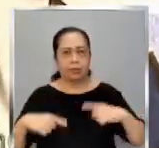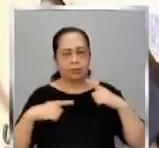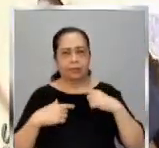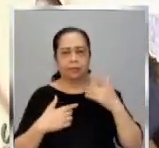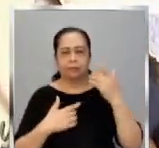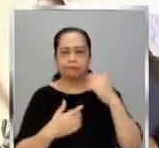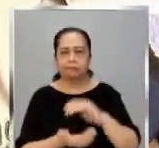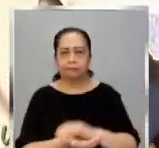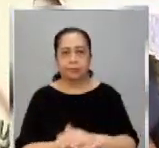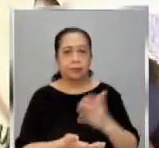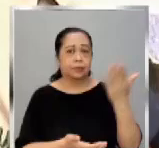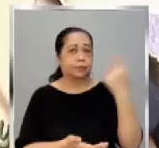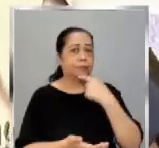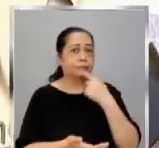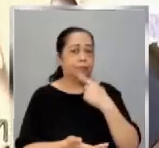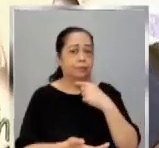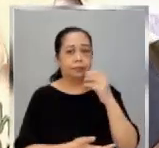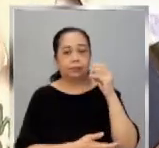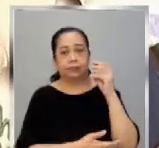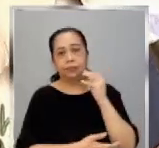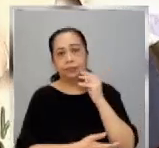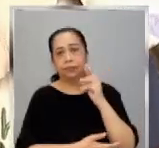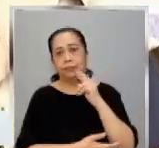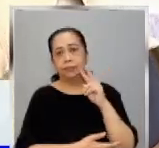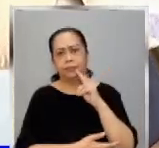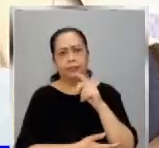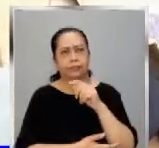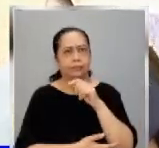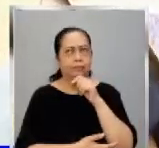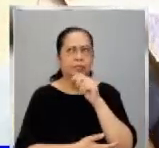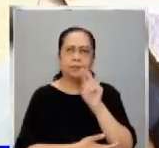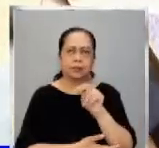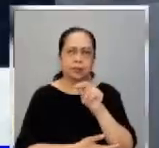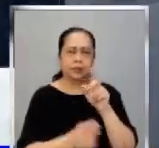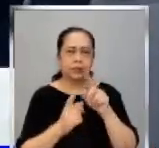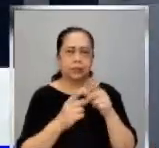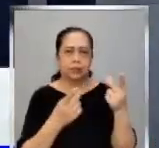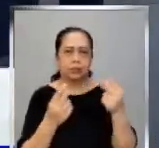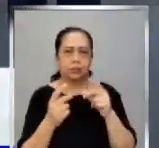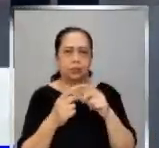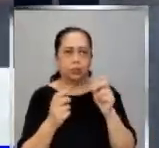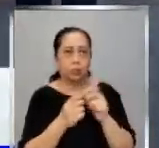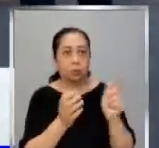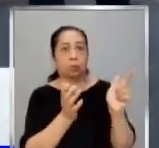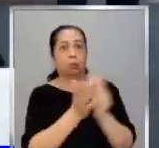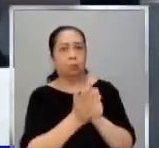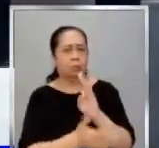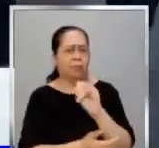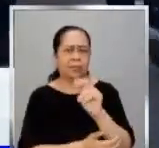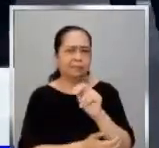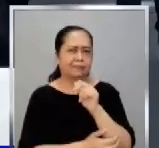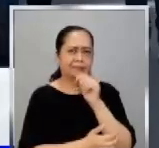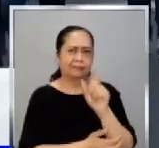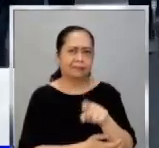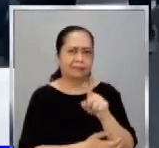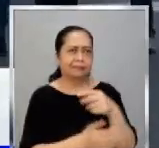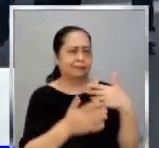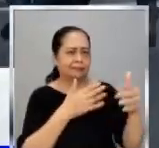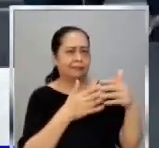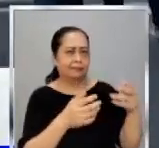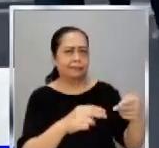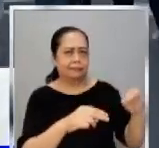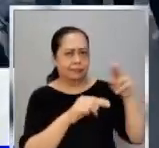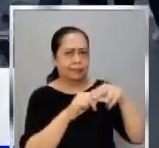Dating sinabi ni Vergere na hindi kailangan o nararapat na magpatupad ng travel ban sa China sa kabila ng surge doon dahil mataas